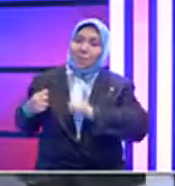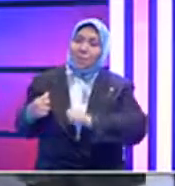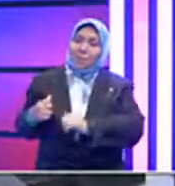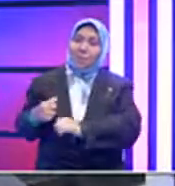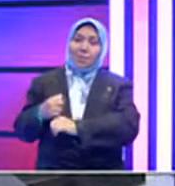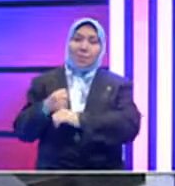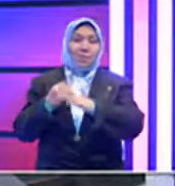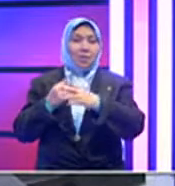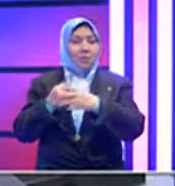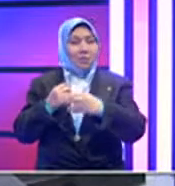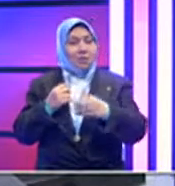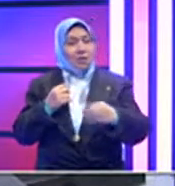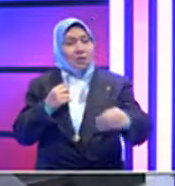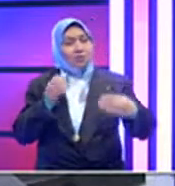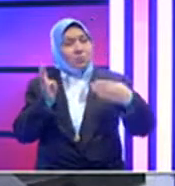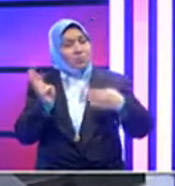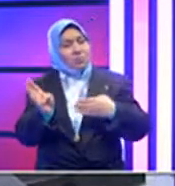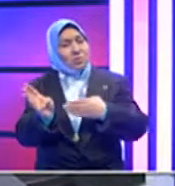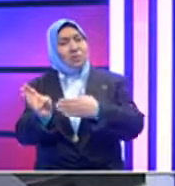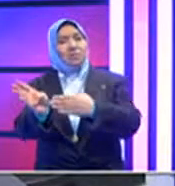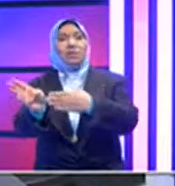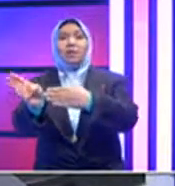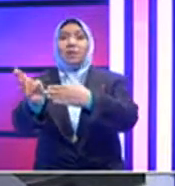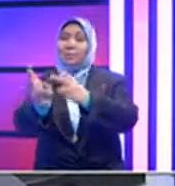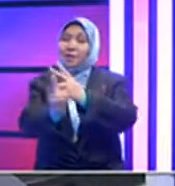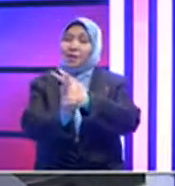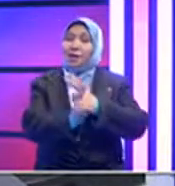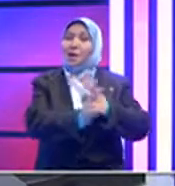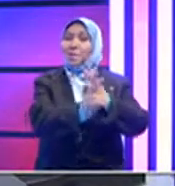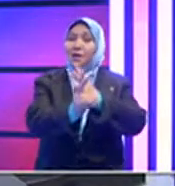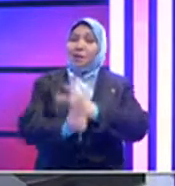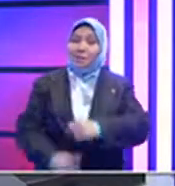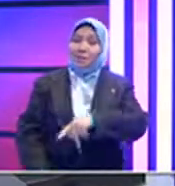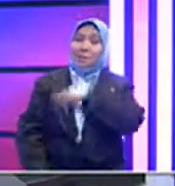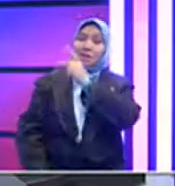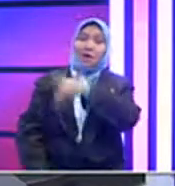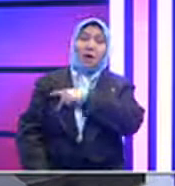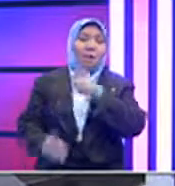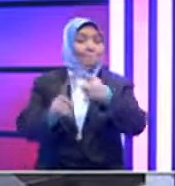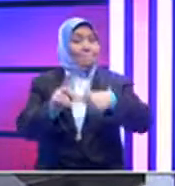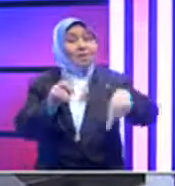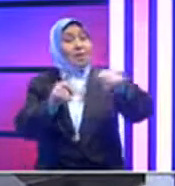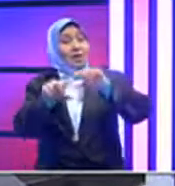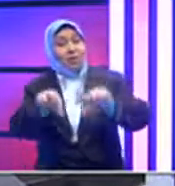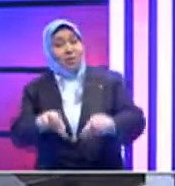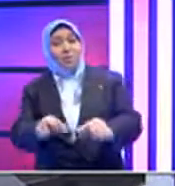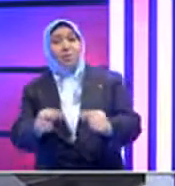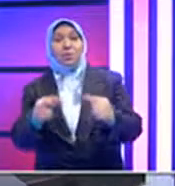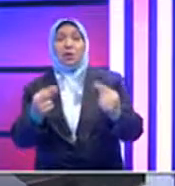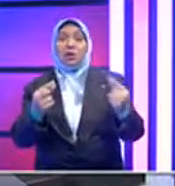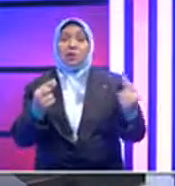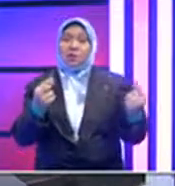sunnahnya mengawal pribadi bila Alquran